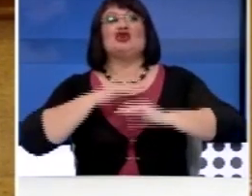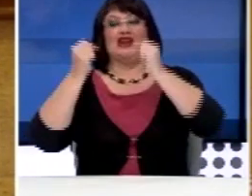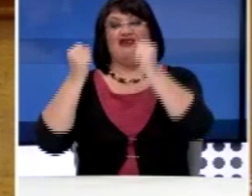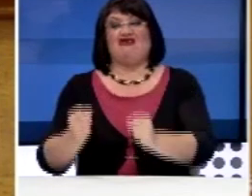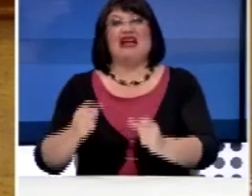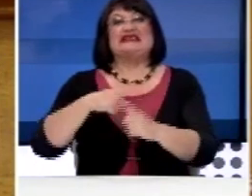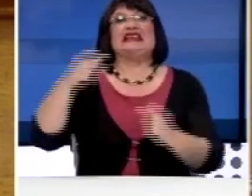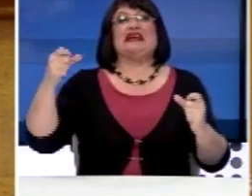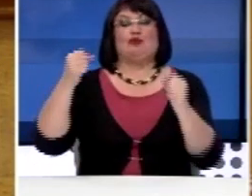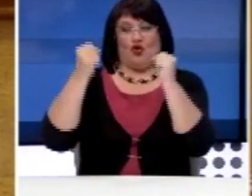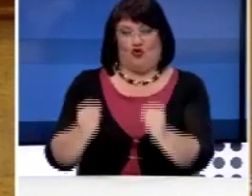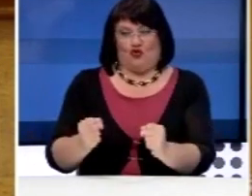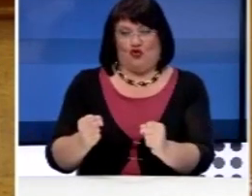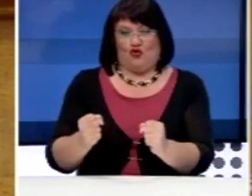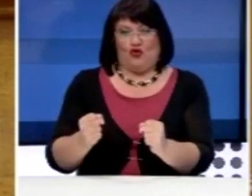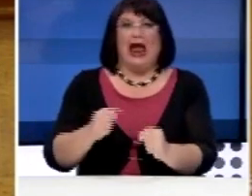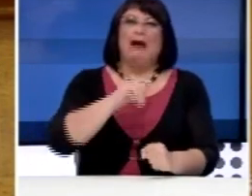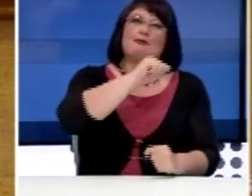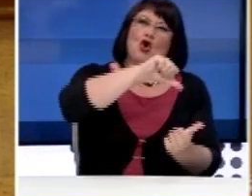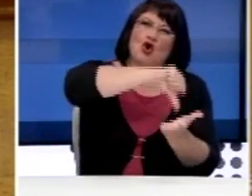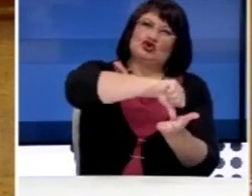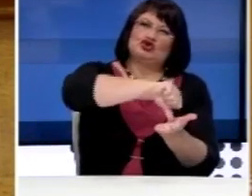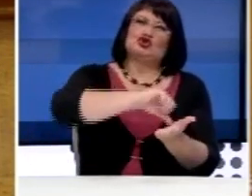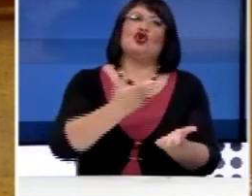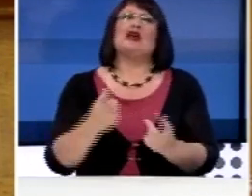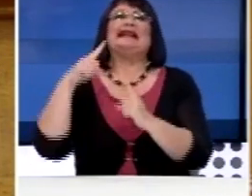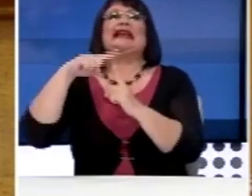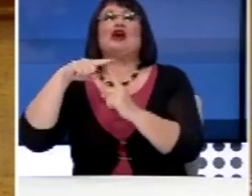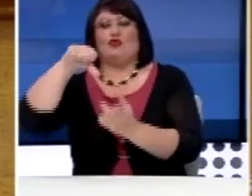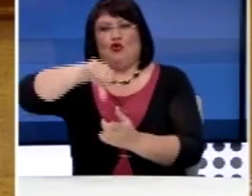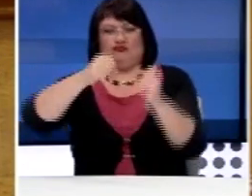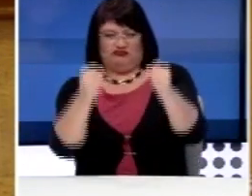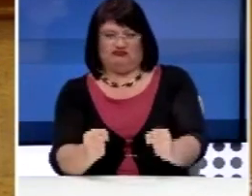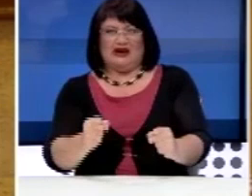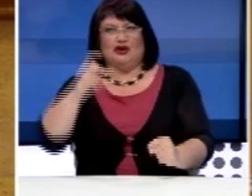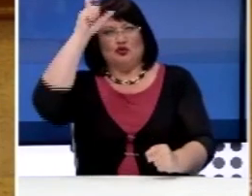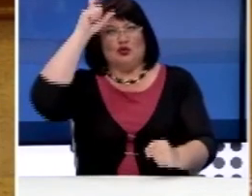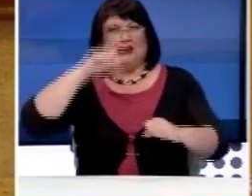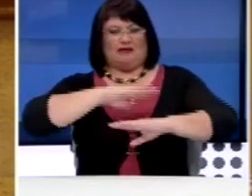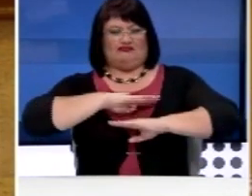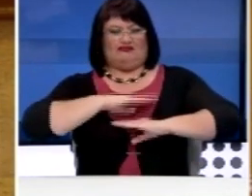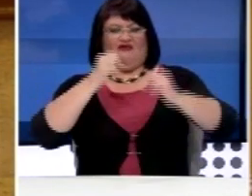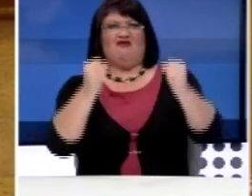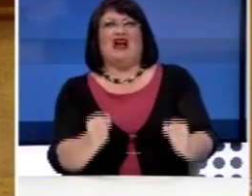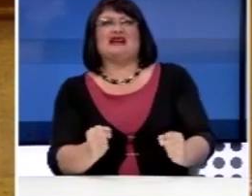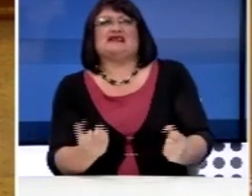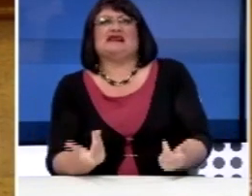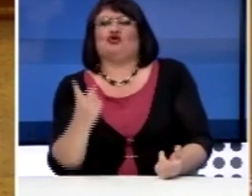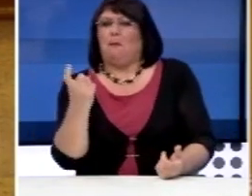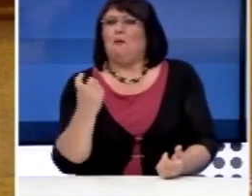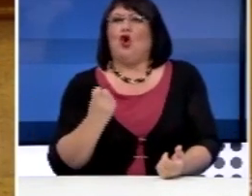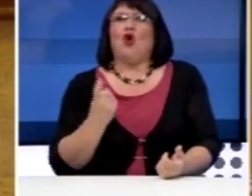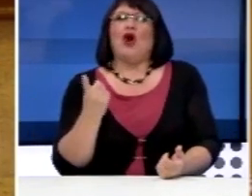στην Κύπρο, είτε στην Αμόχωστο, είτε στο Τρίκομο. Αν αυτό επίσης δεν είναι